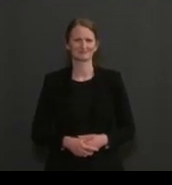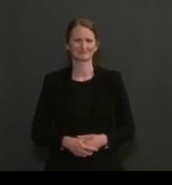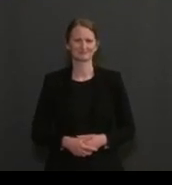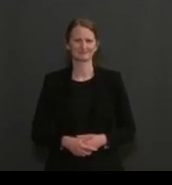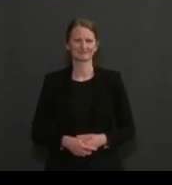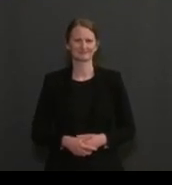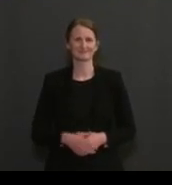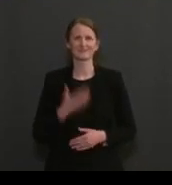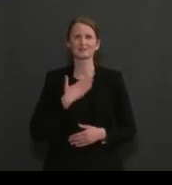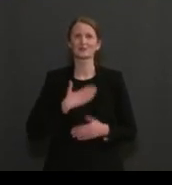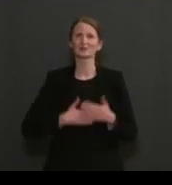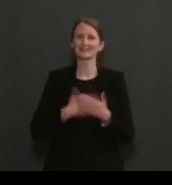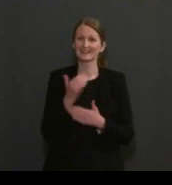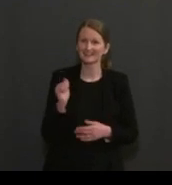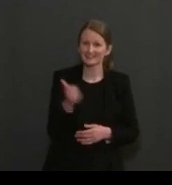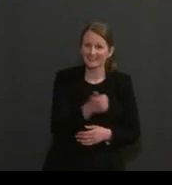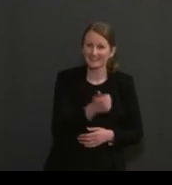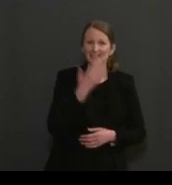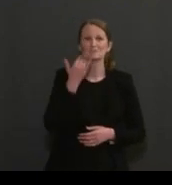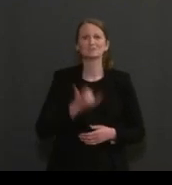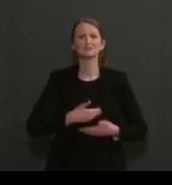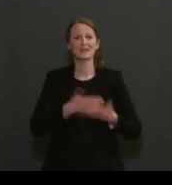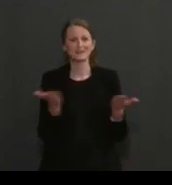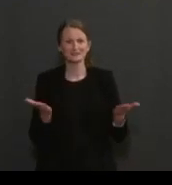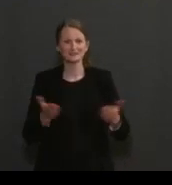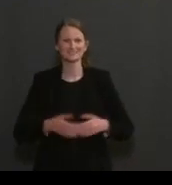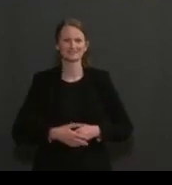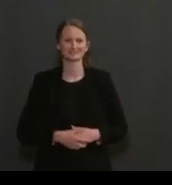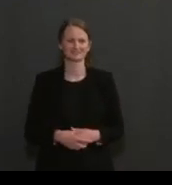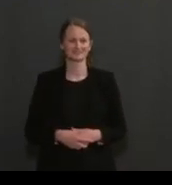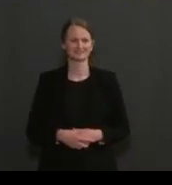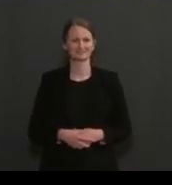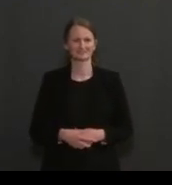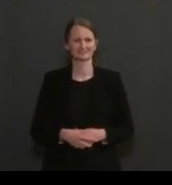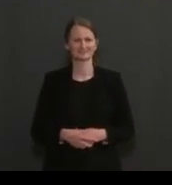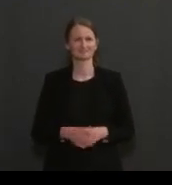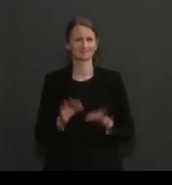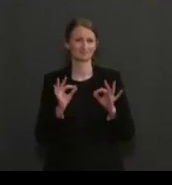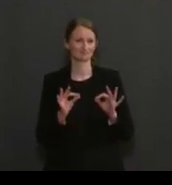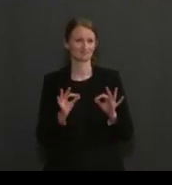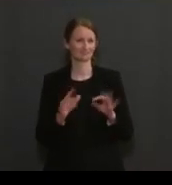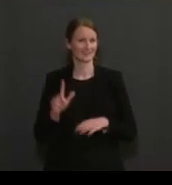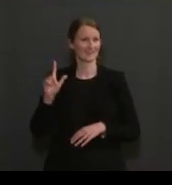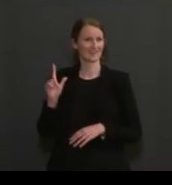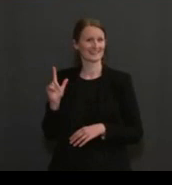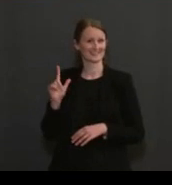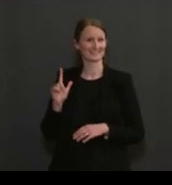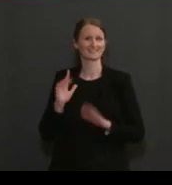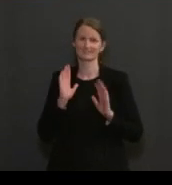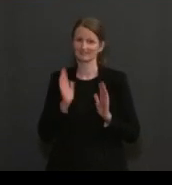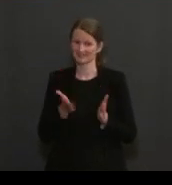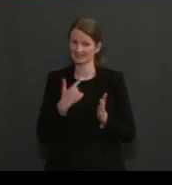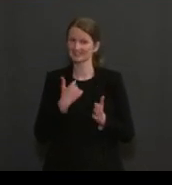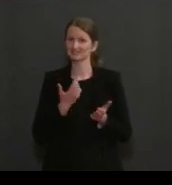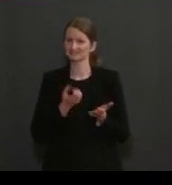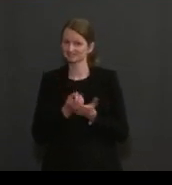Goedendag iedereen, bonjour à toutes, bonjour à tous. Alors on l'avait déjà évoqué ce lundi, et on a la